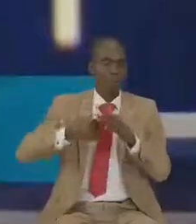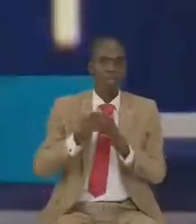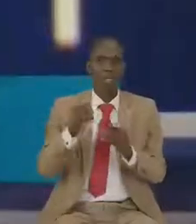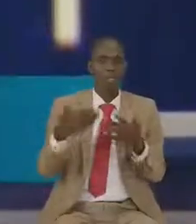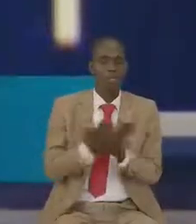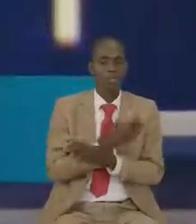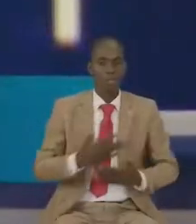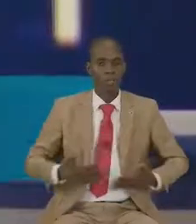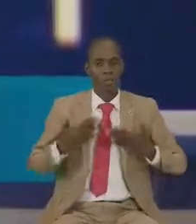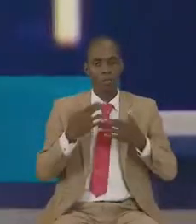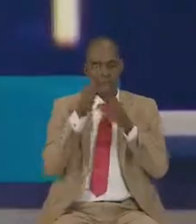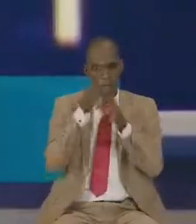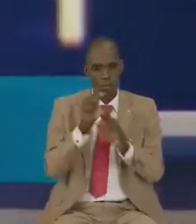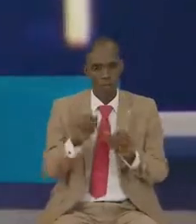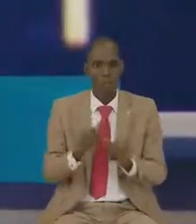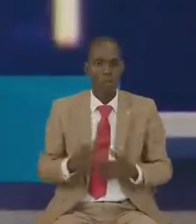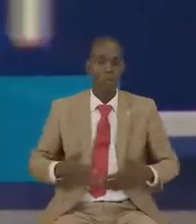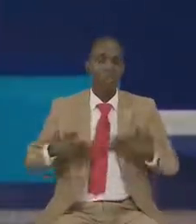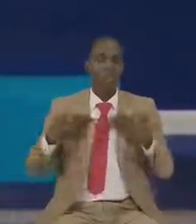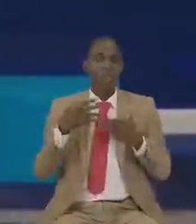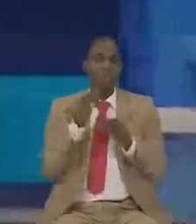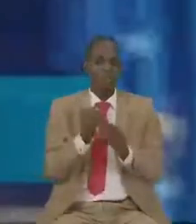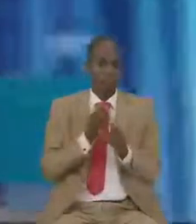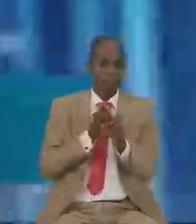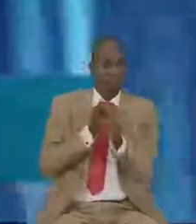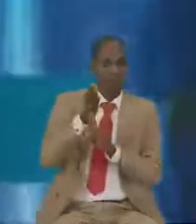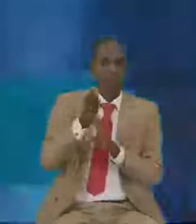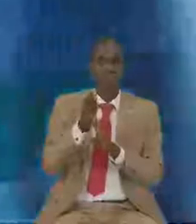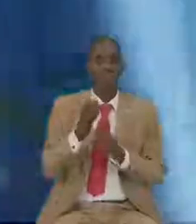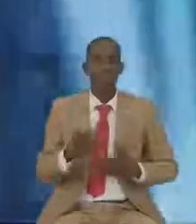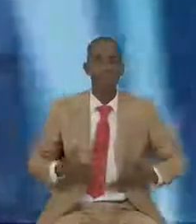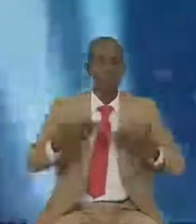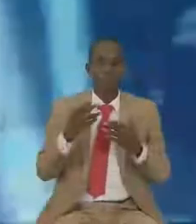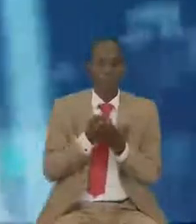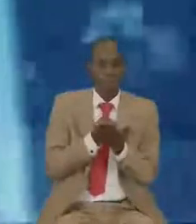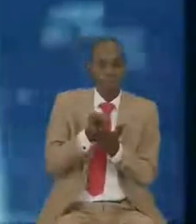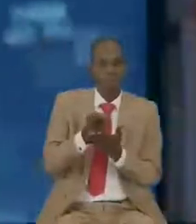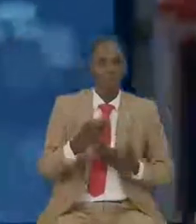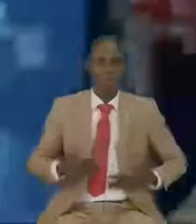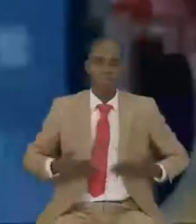vie honorable. Une vie transparente, honnête. Une vie